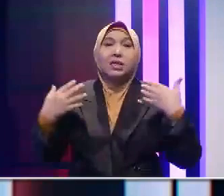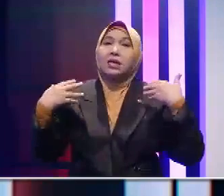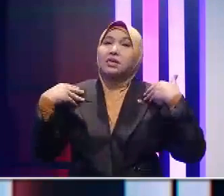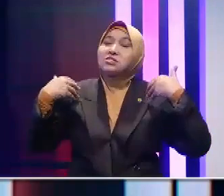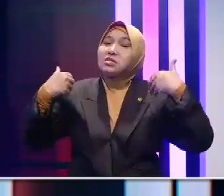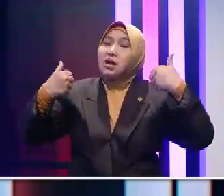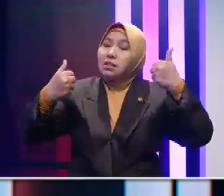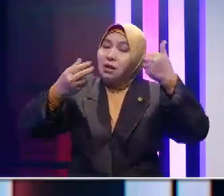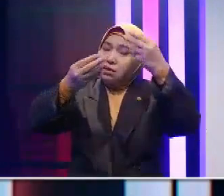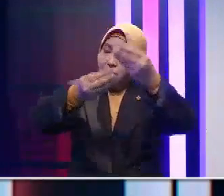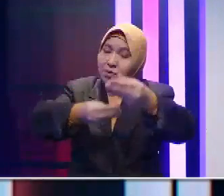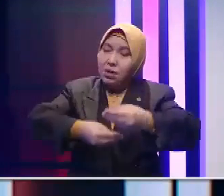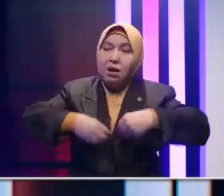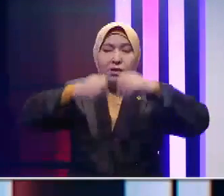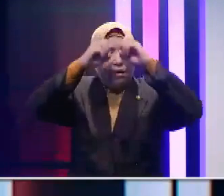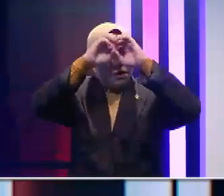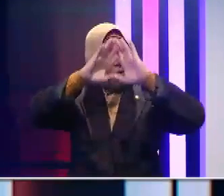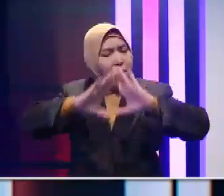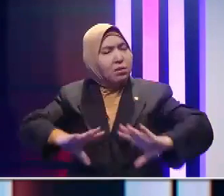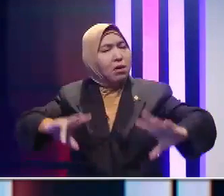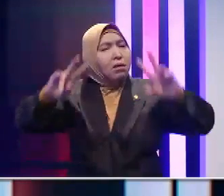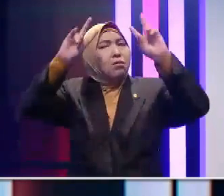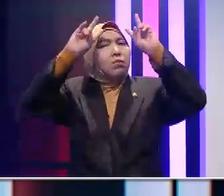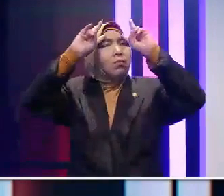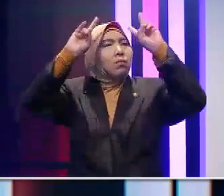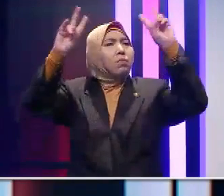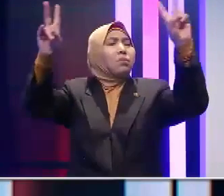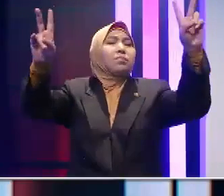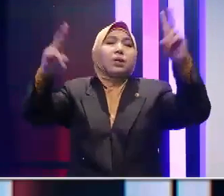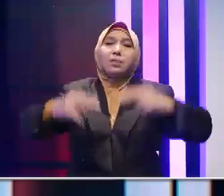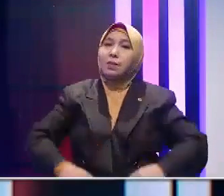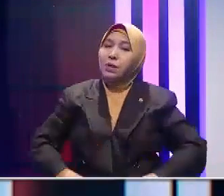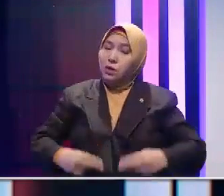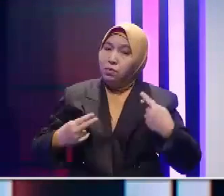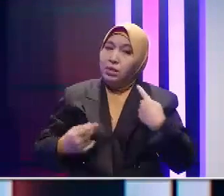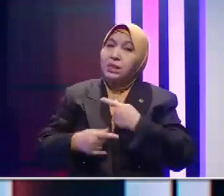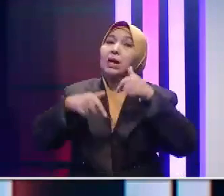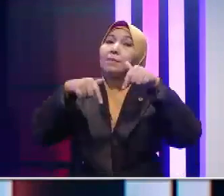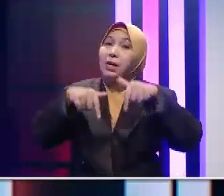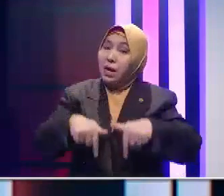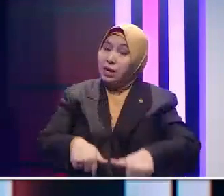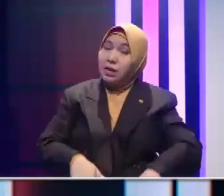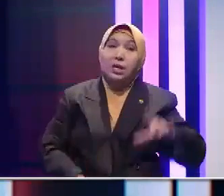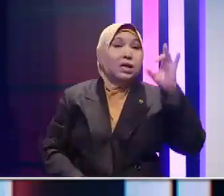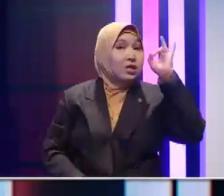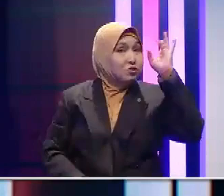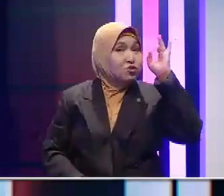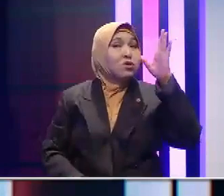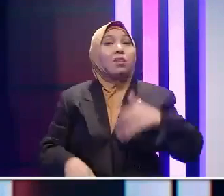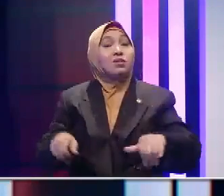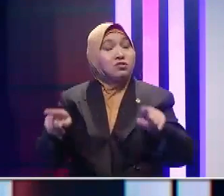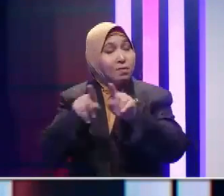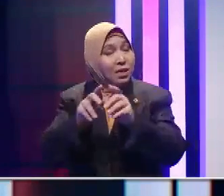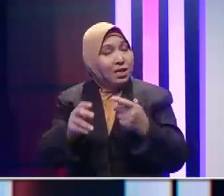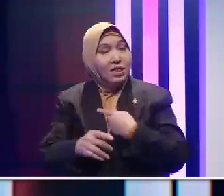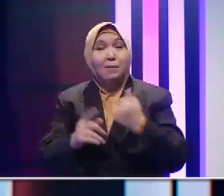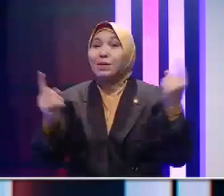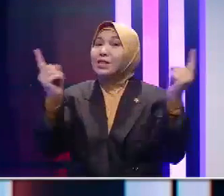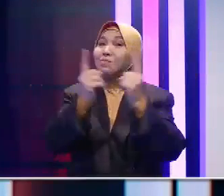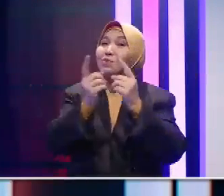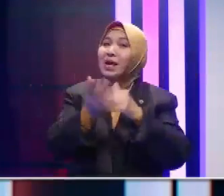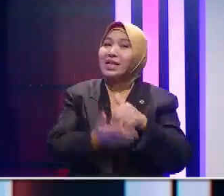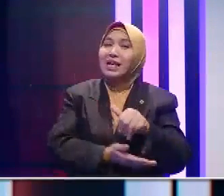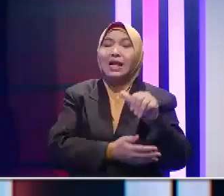kesihatan, kurniaan, kerahmatan dan ketenangan dalam kehidupan kita pada hari ini. InsyaAllah, seperti biasa kita bertemu lagi